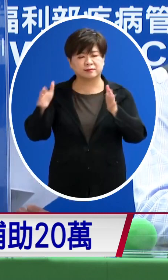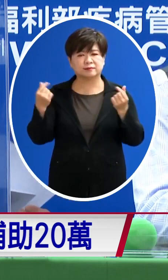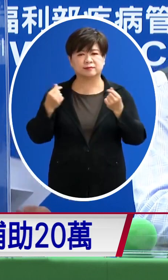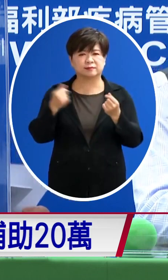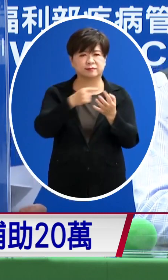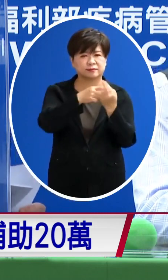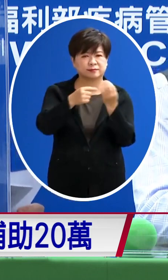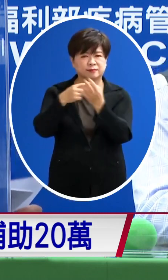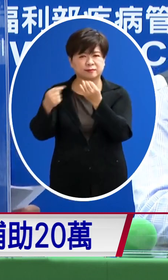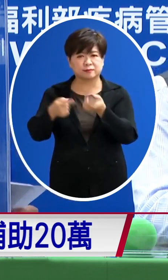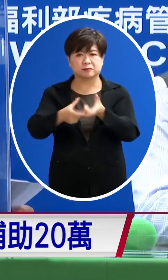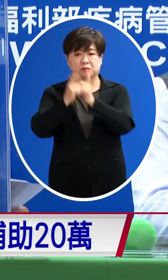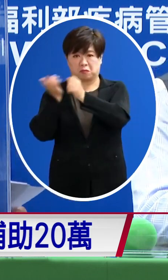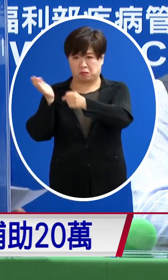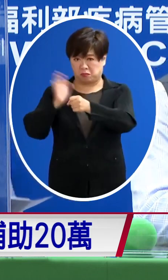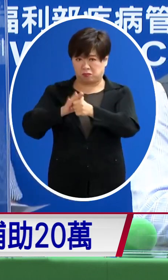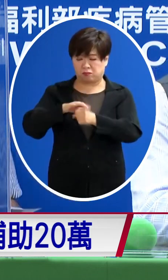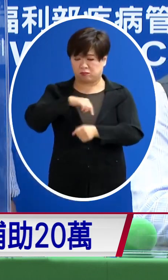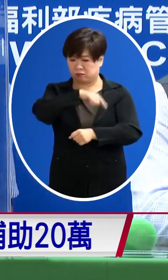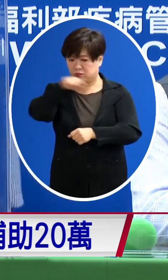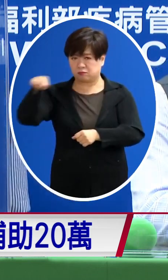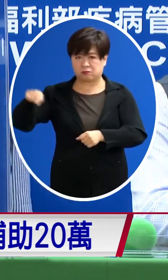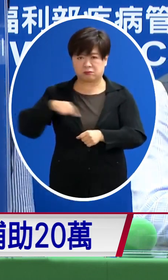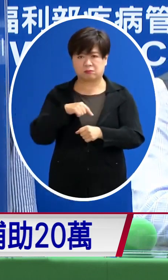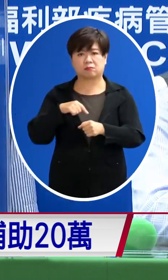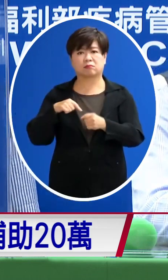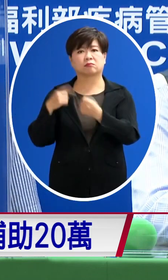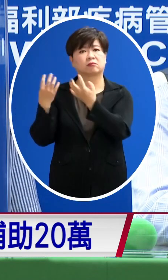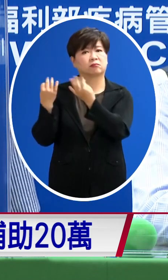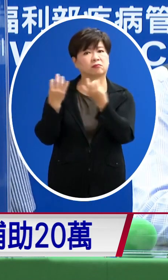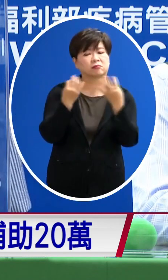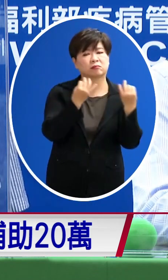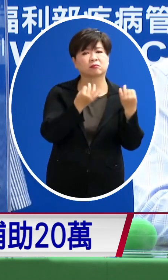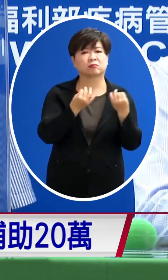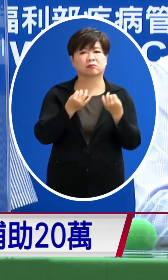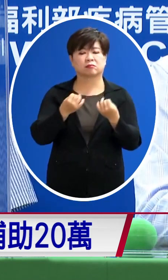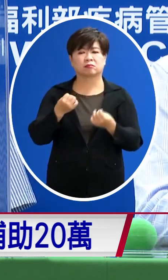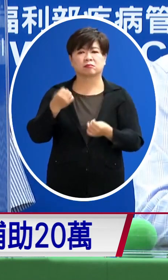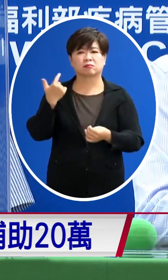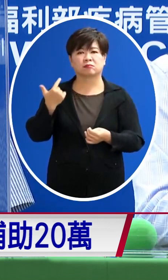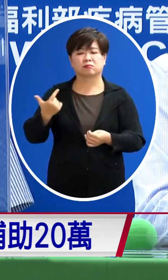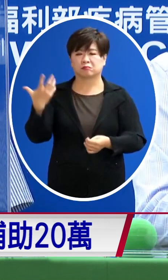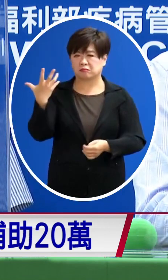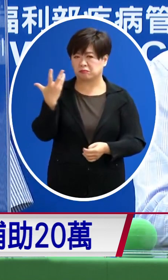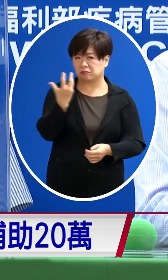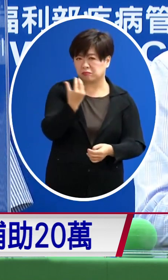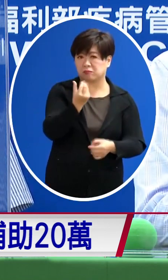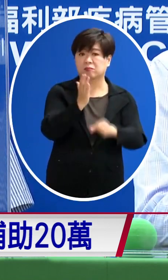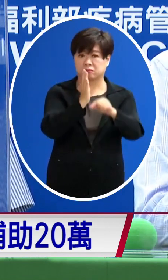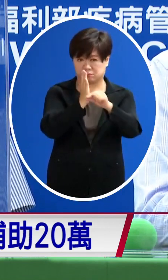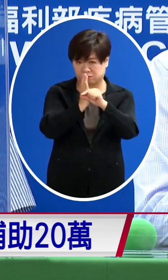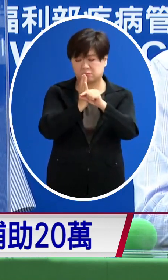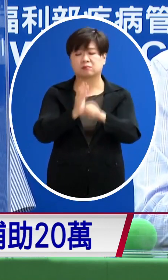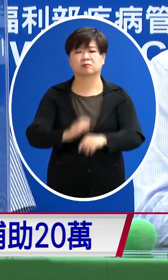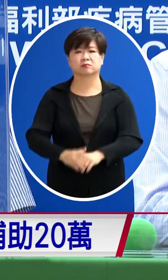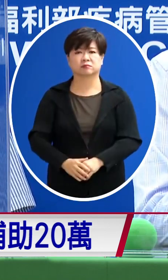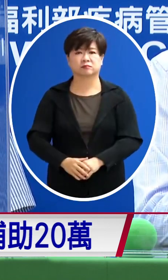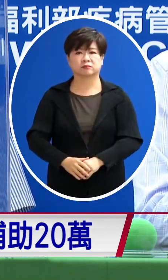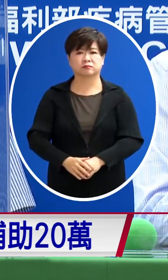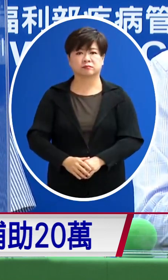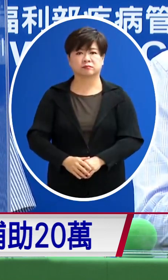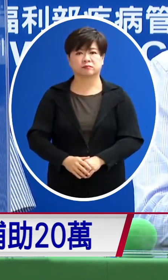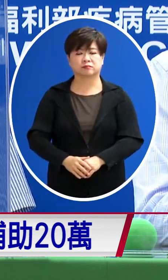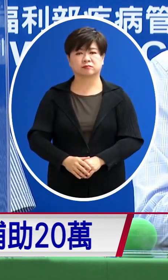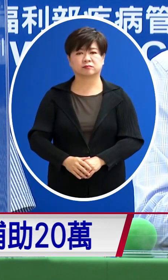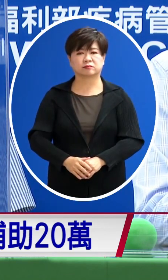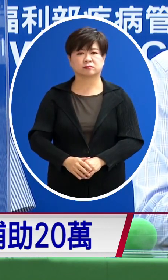归的这样来看，那近来校正回归的数目哈也渐次在降低，哈也在渐次在降低。那换